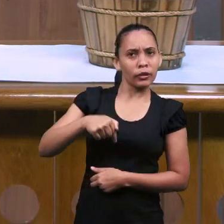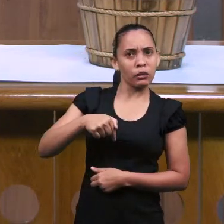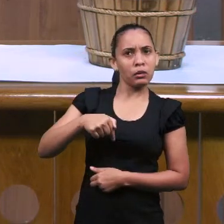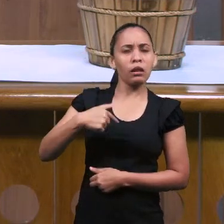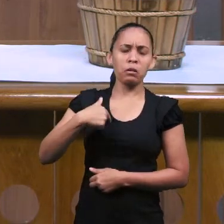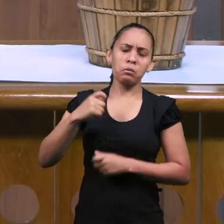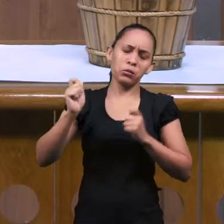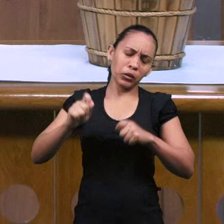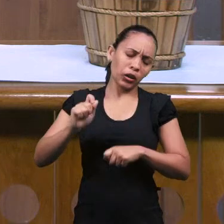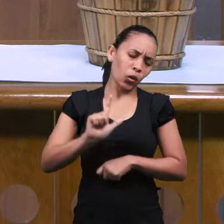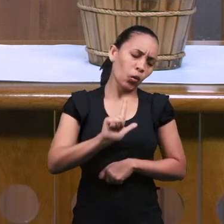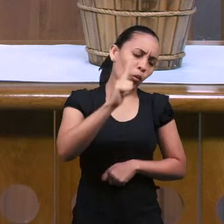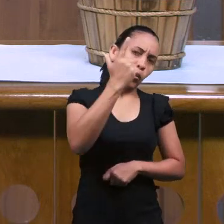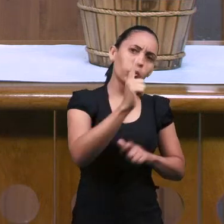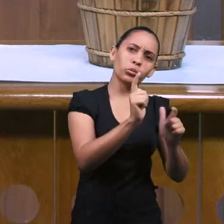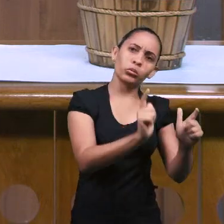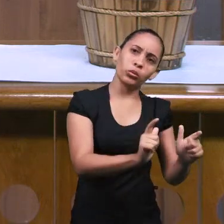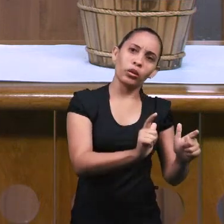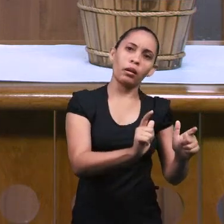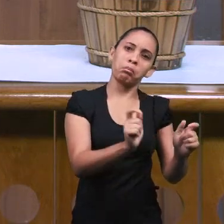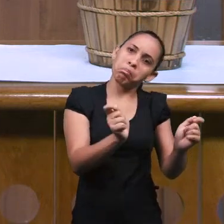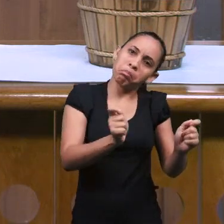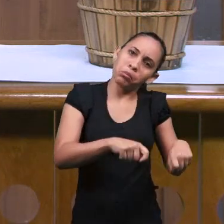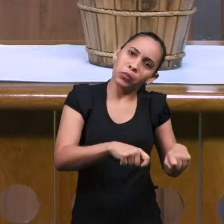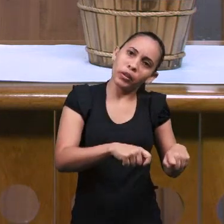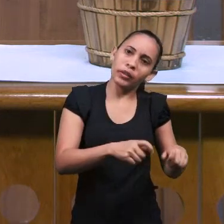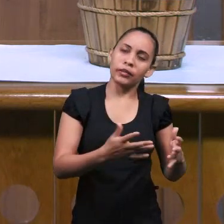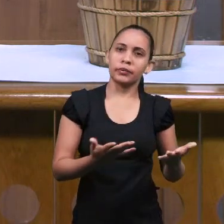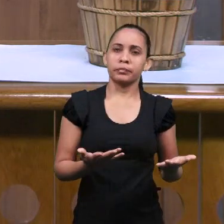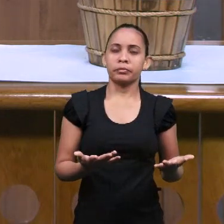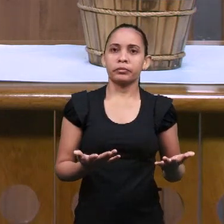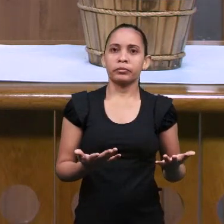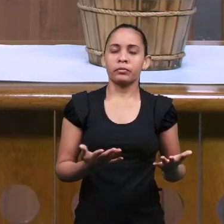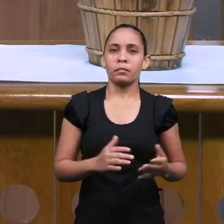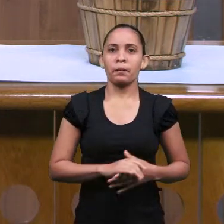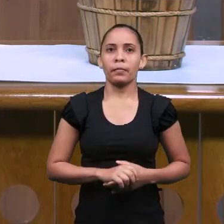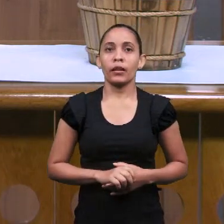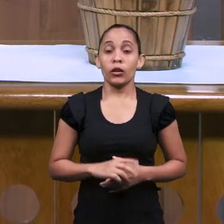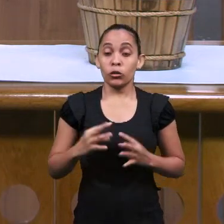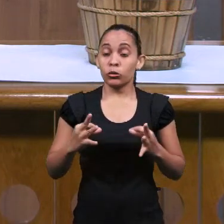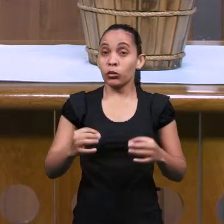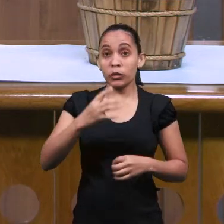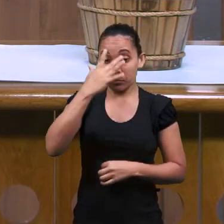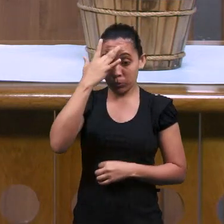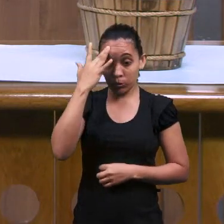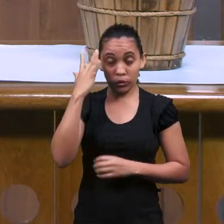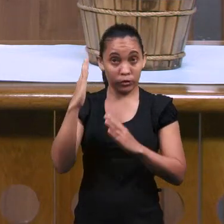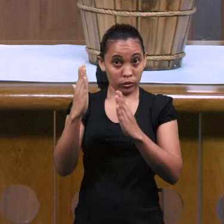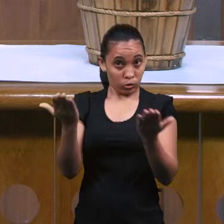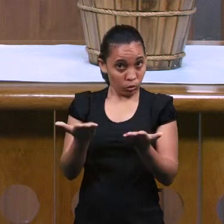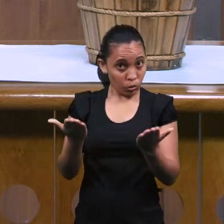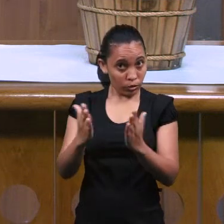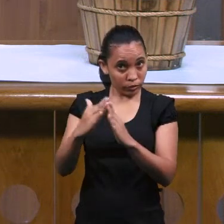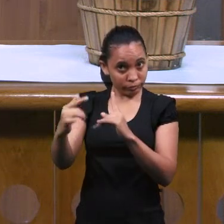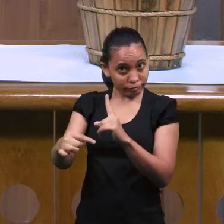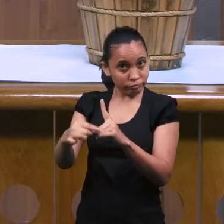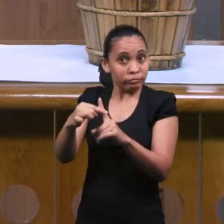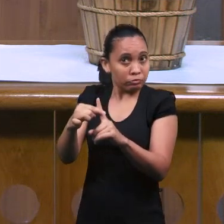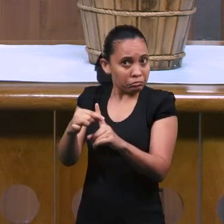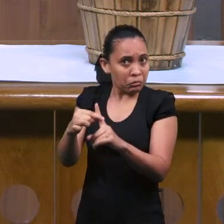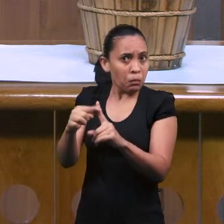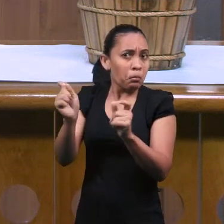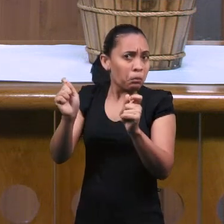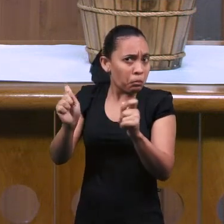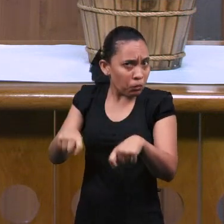être ailleurs. Et tous qui sont là, dans la maison du Seigneur, pourraient être dans un autre endroit.